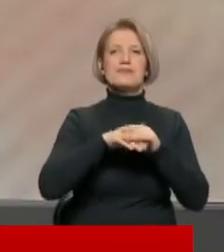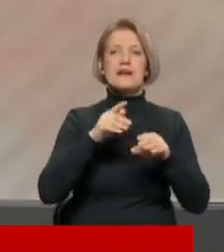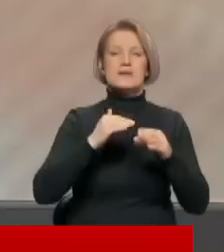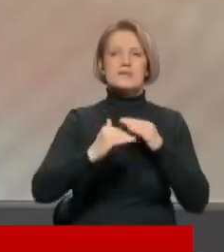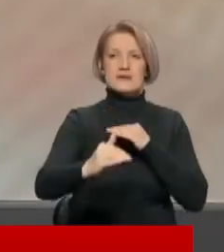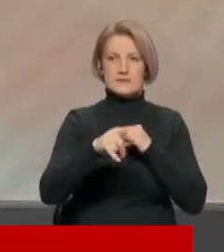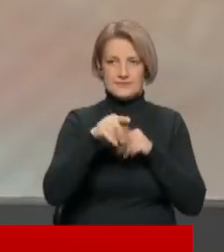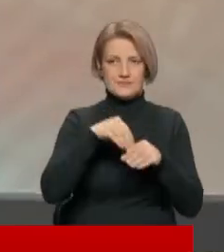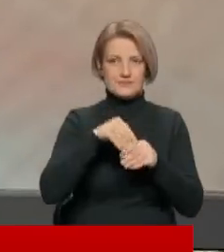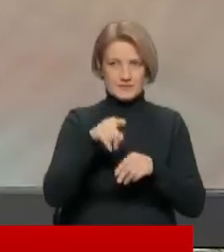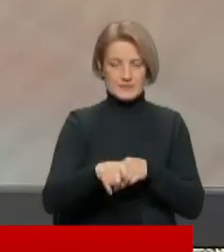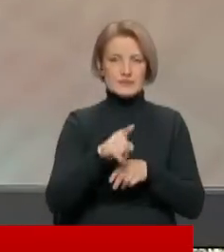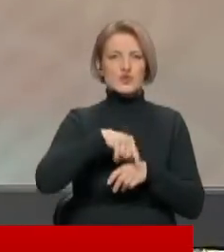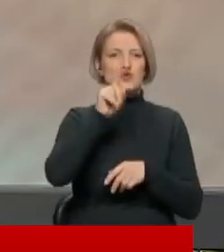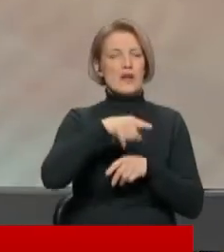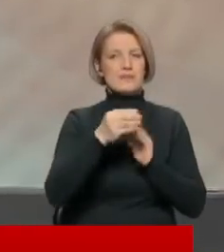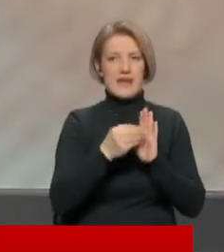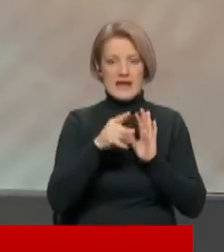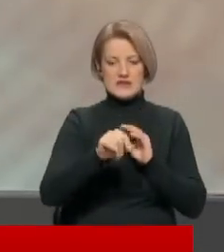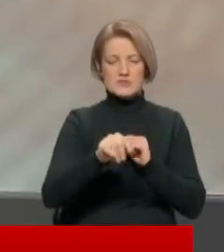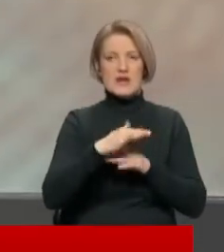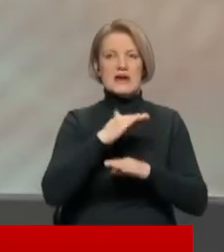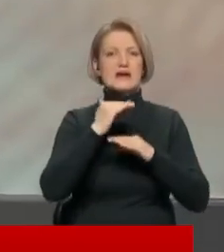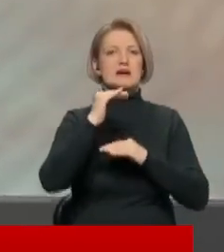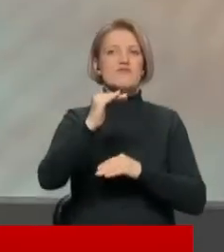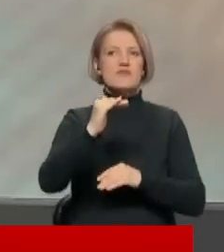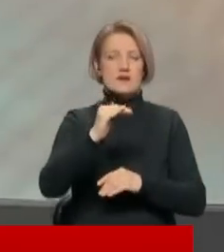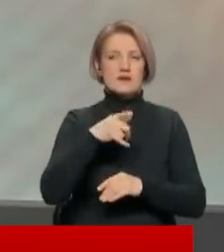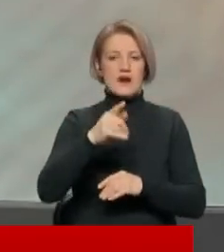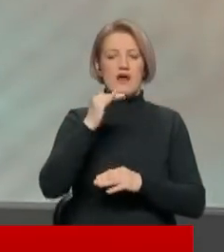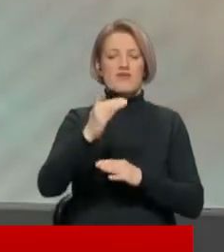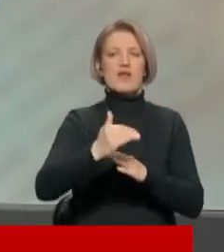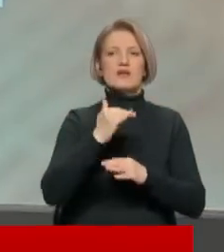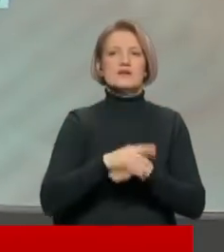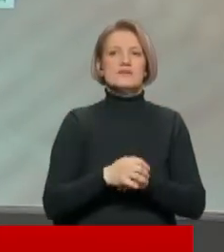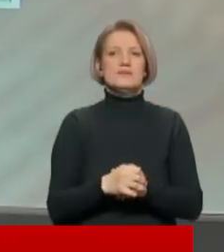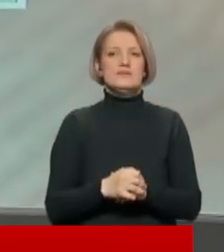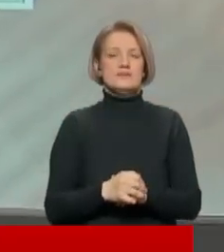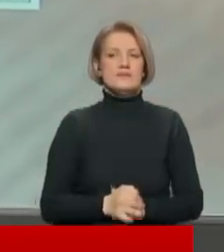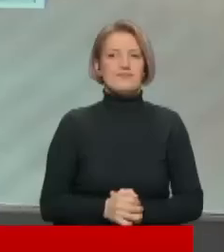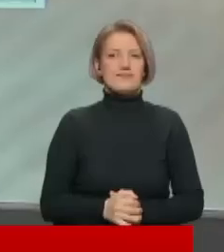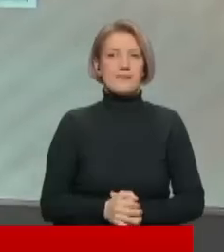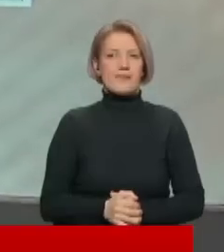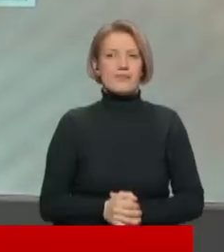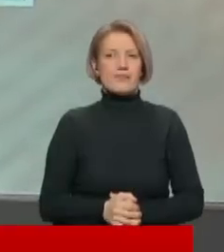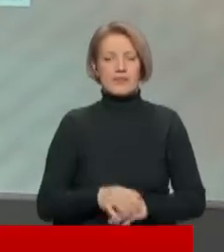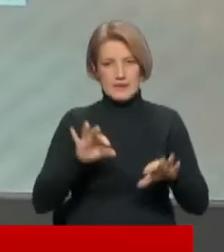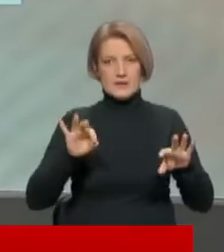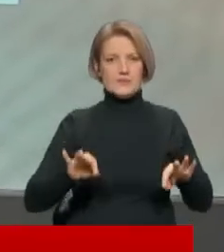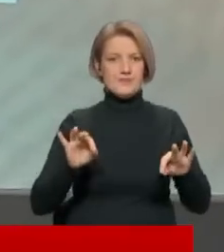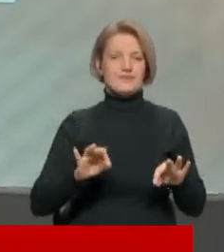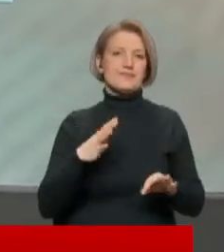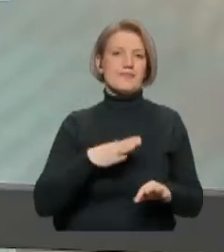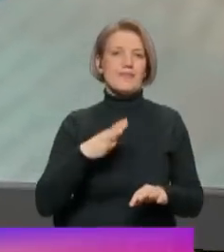şimdi rafları vurunca raftan indiriliyor Türkiye Büyük Millet rafından indiriliyor şimdi